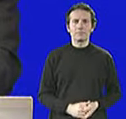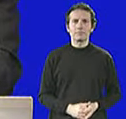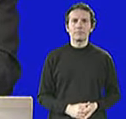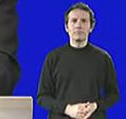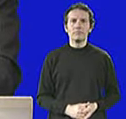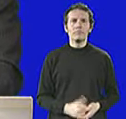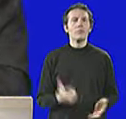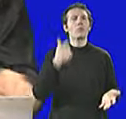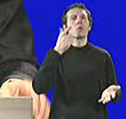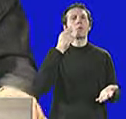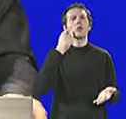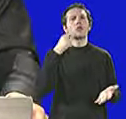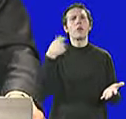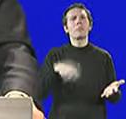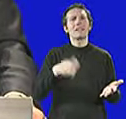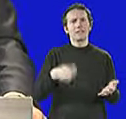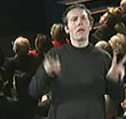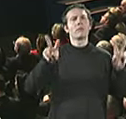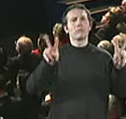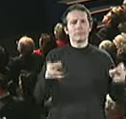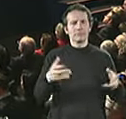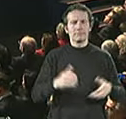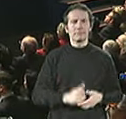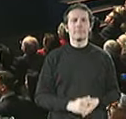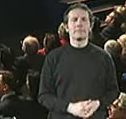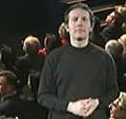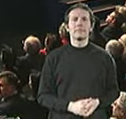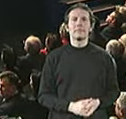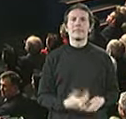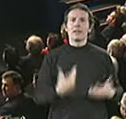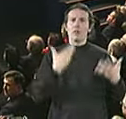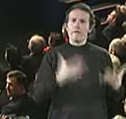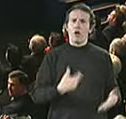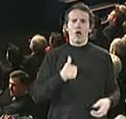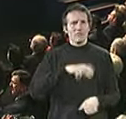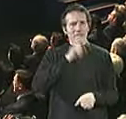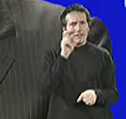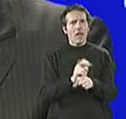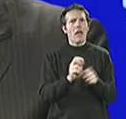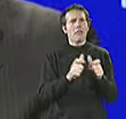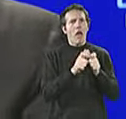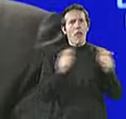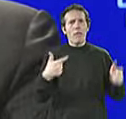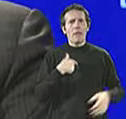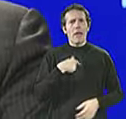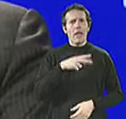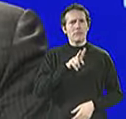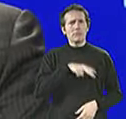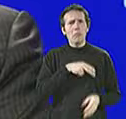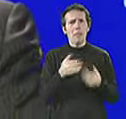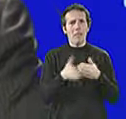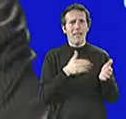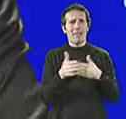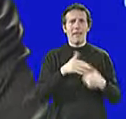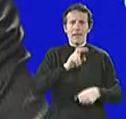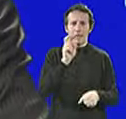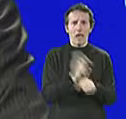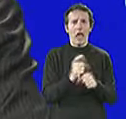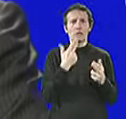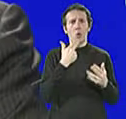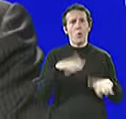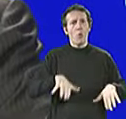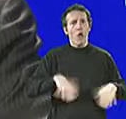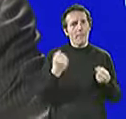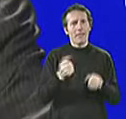Monsieur le Président, nous voulons conserver notre entreprise, nos métiers, notre compétence.